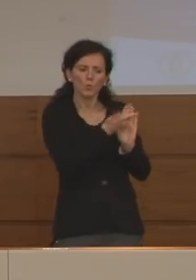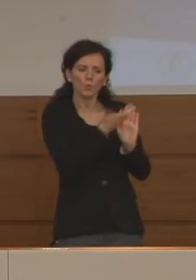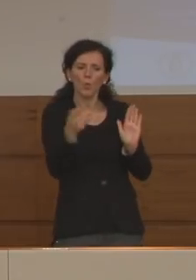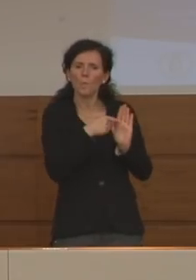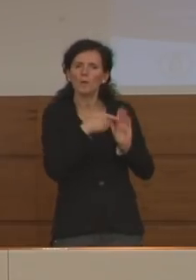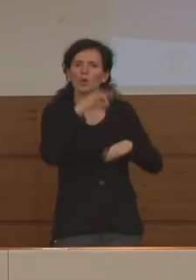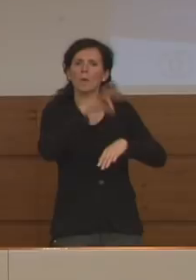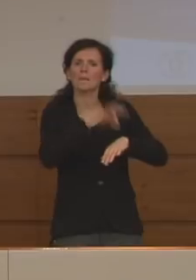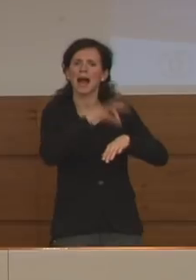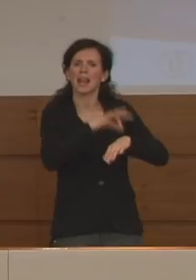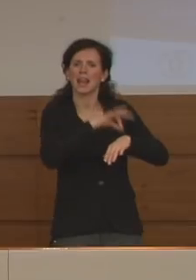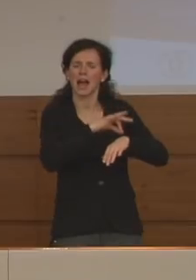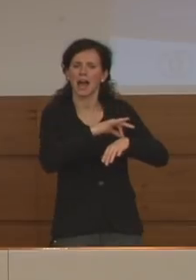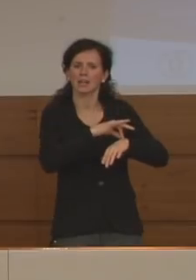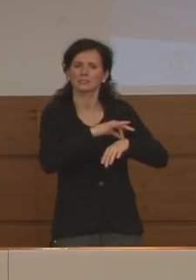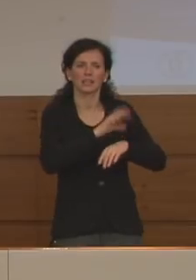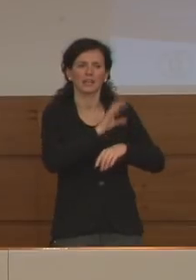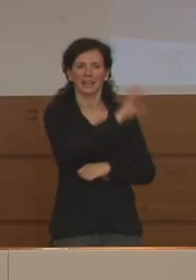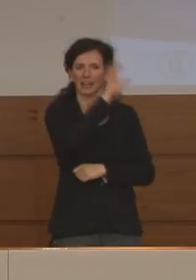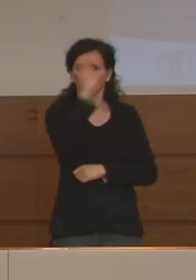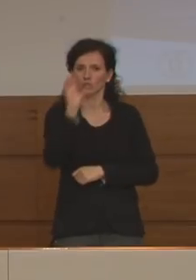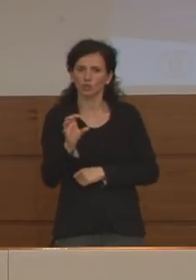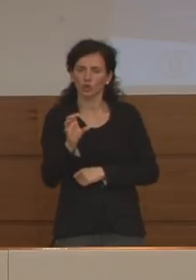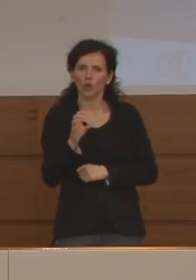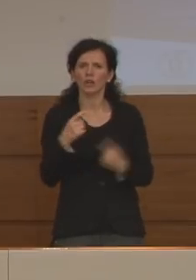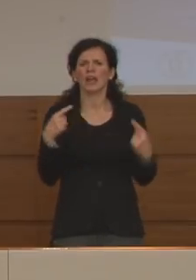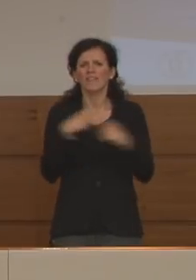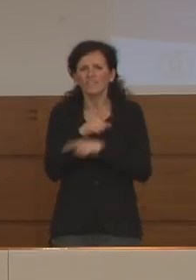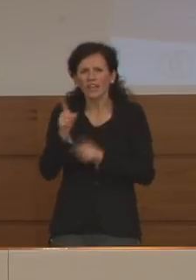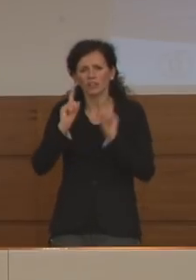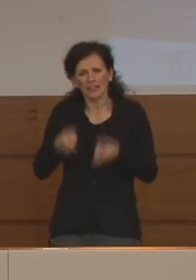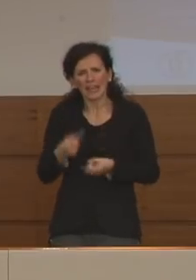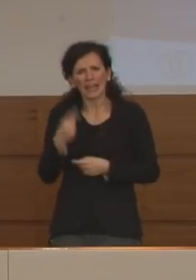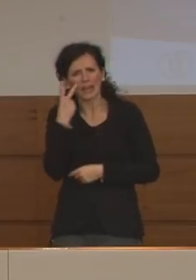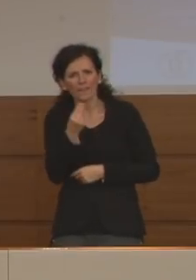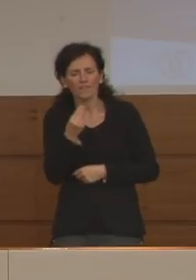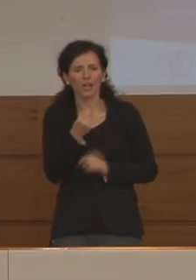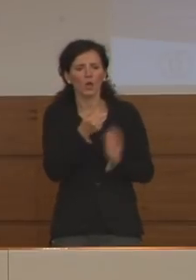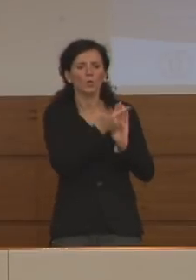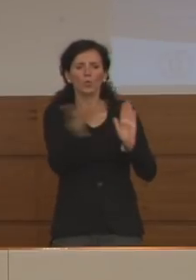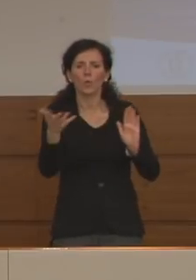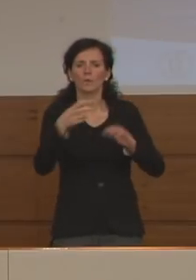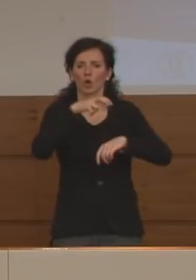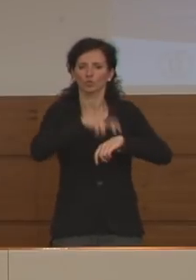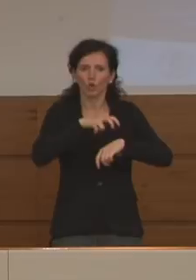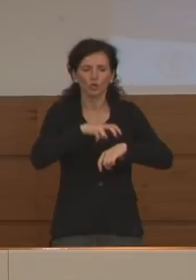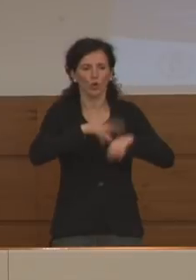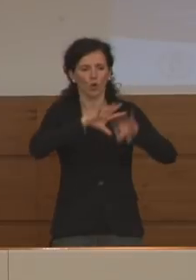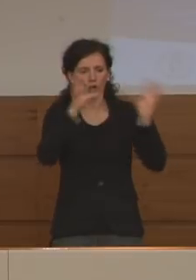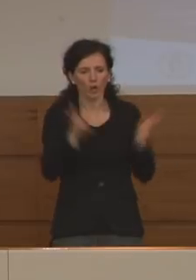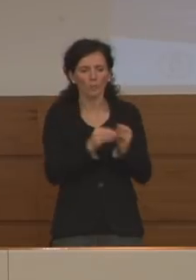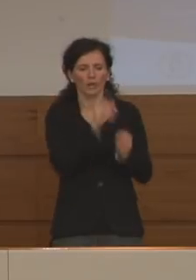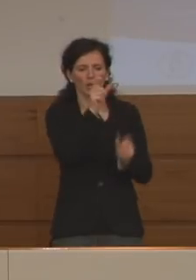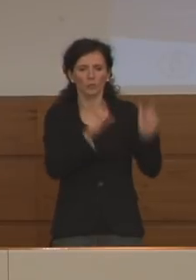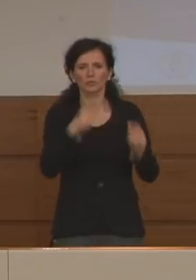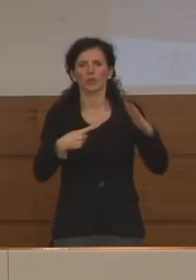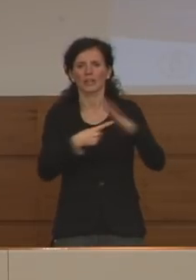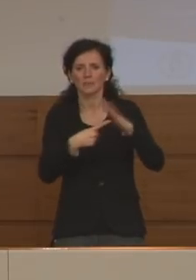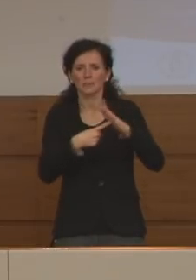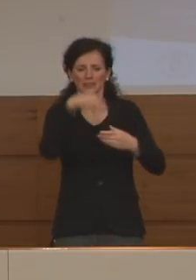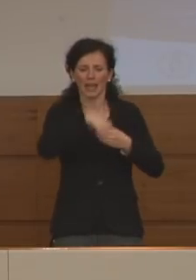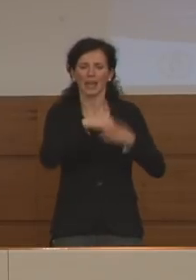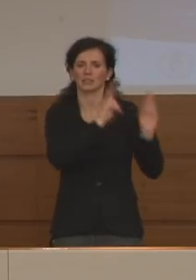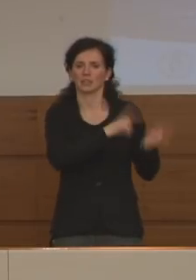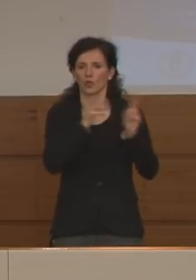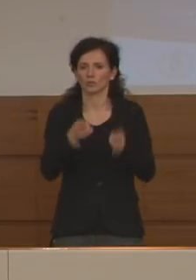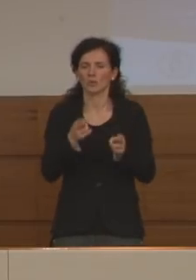regioni e non per la densità ad esempio di dottori e tutto quello che è il personale sanitario perché le regioni dicono i